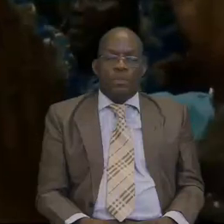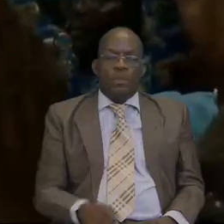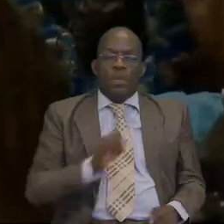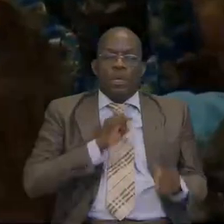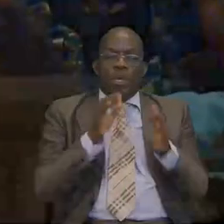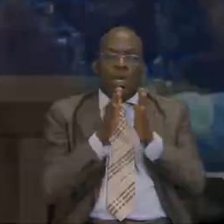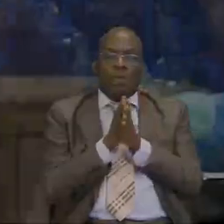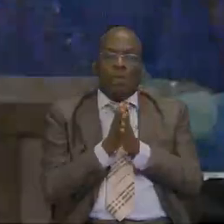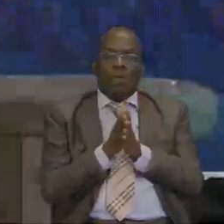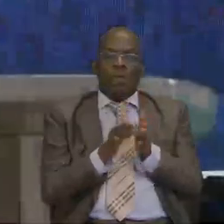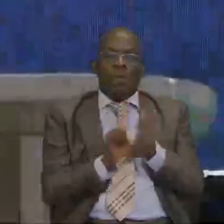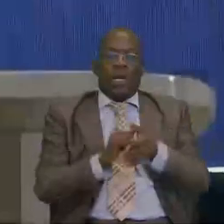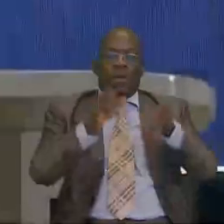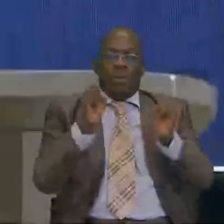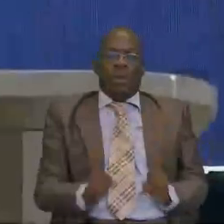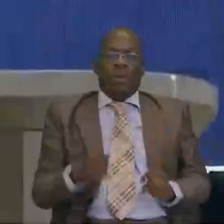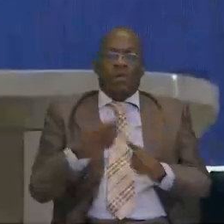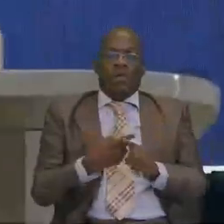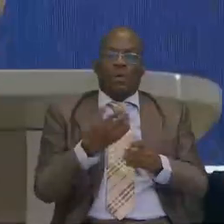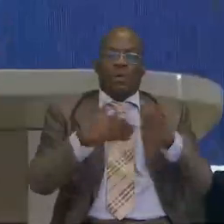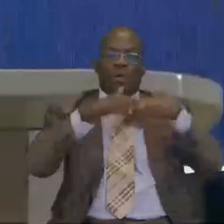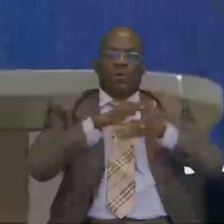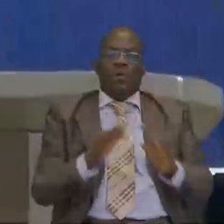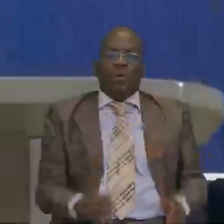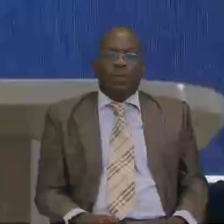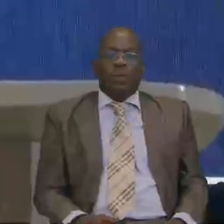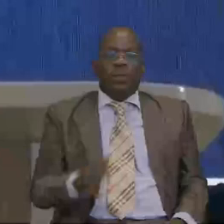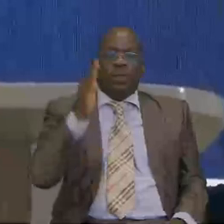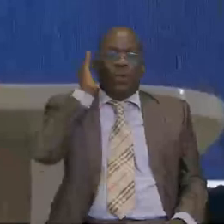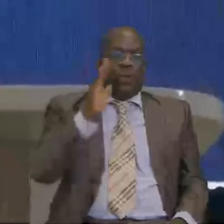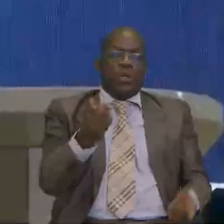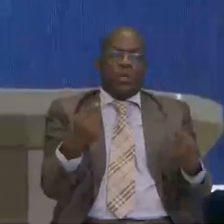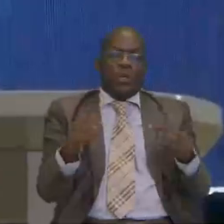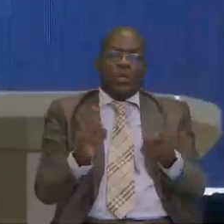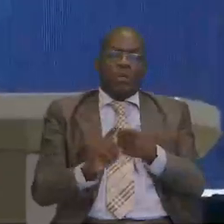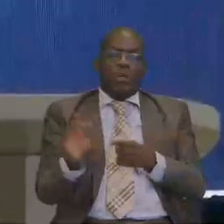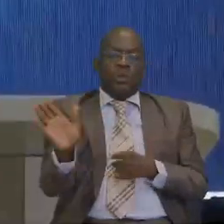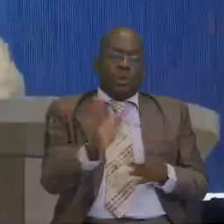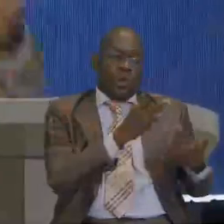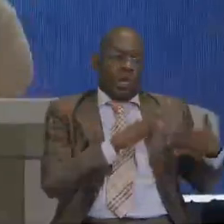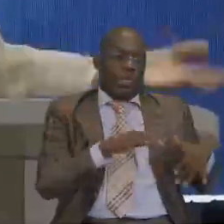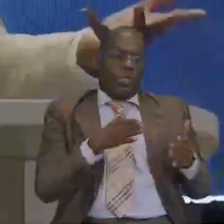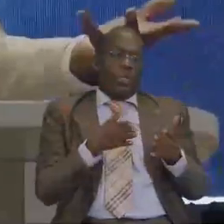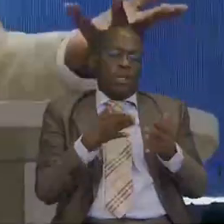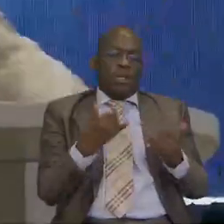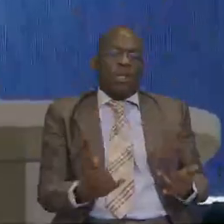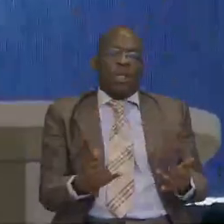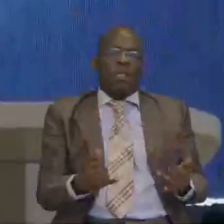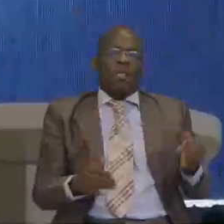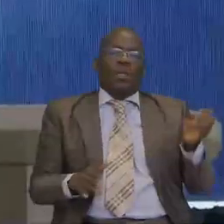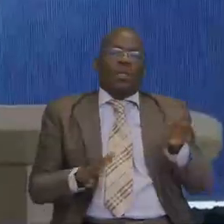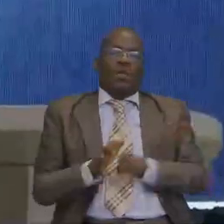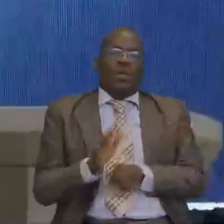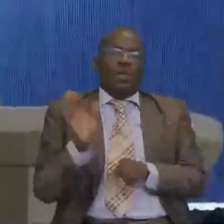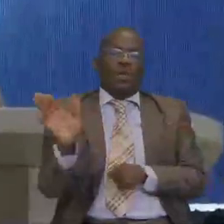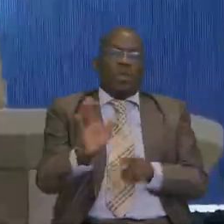Je prie que la puissance du ciel vienne dans ton cœur maintenant. Sature